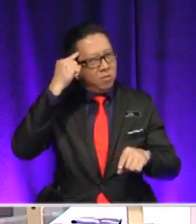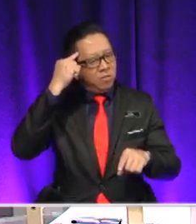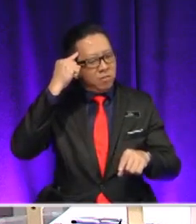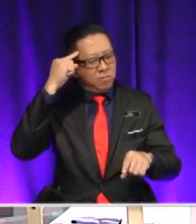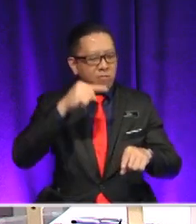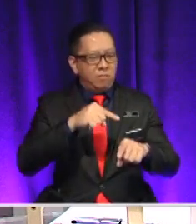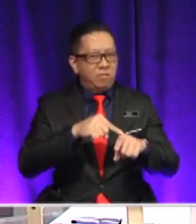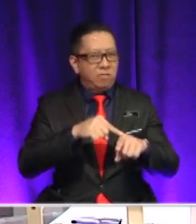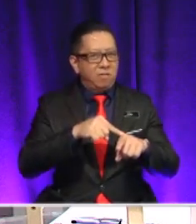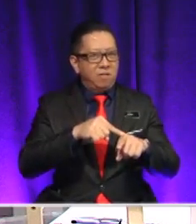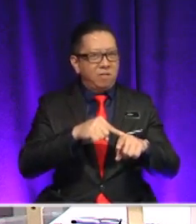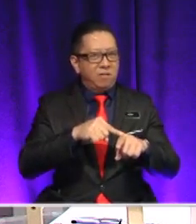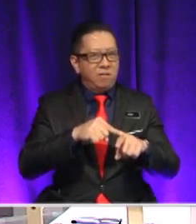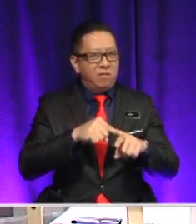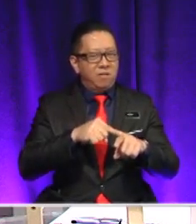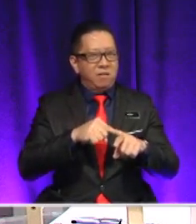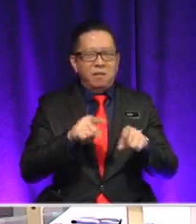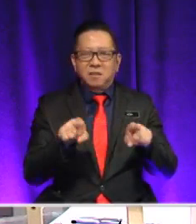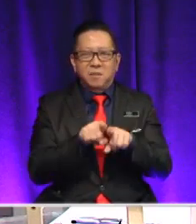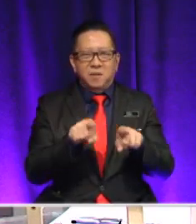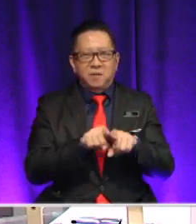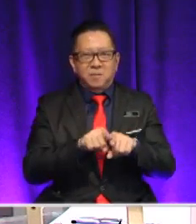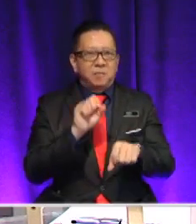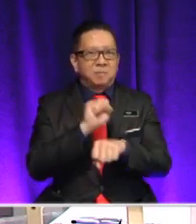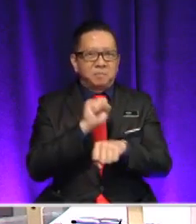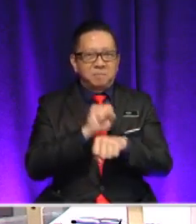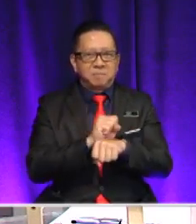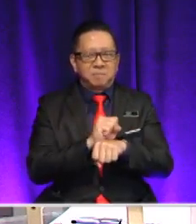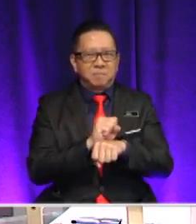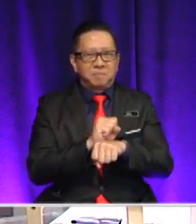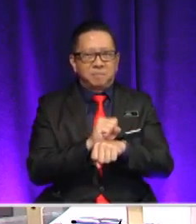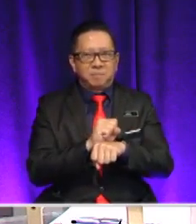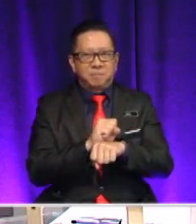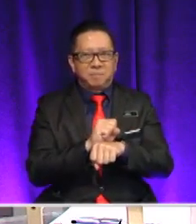untuk tangan kita bergerak Jadi sebenarnya